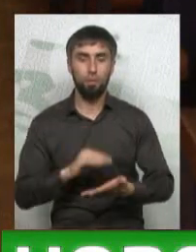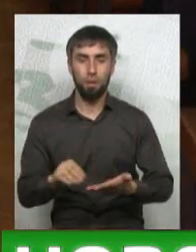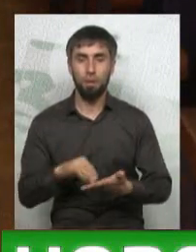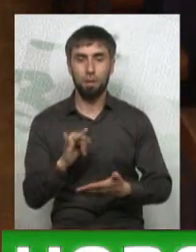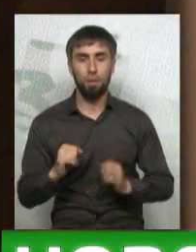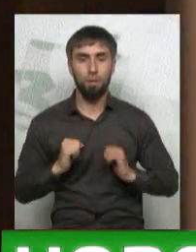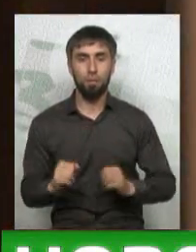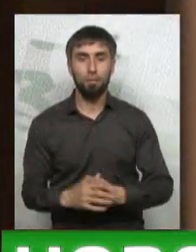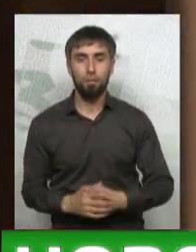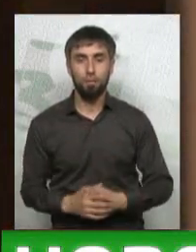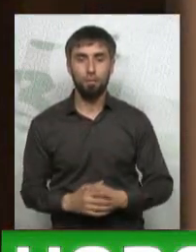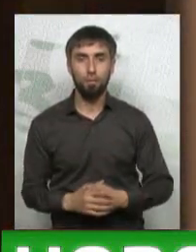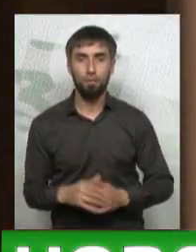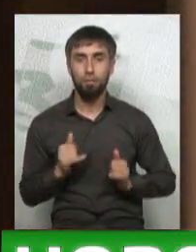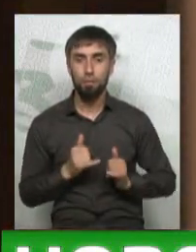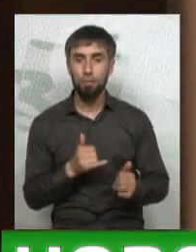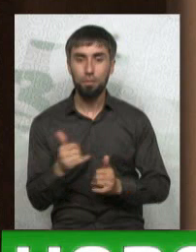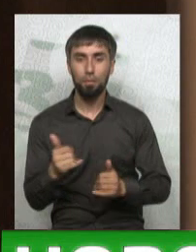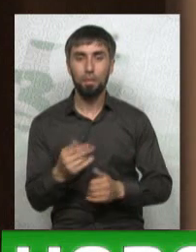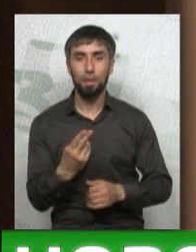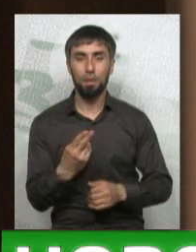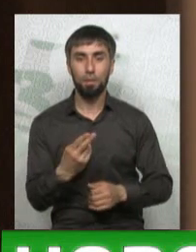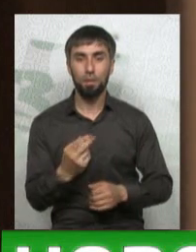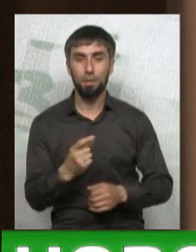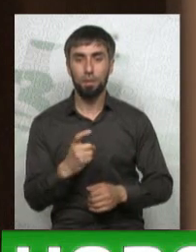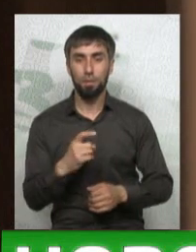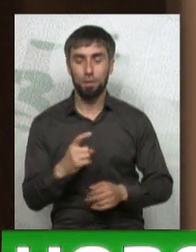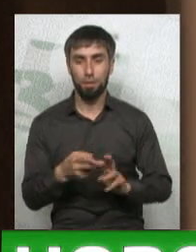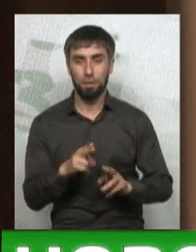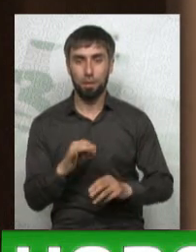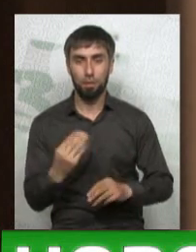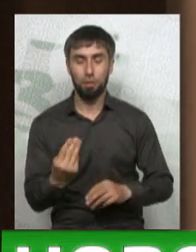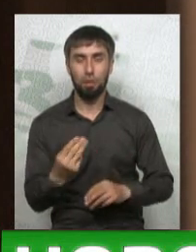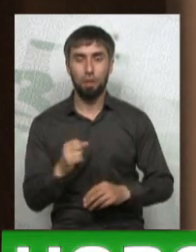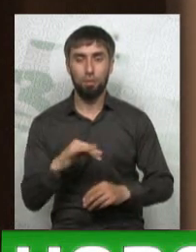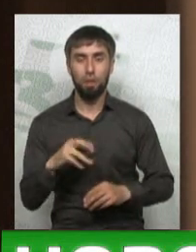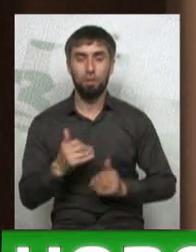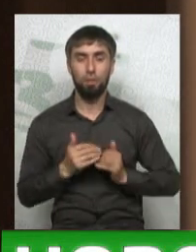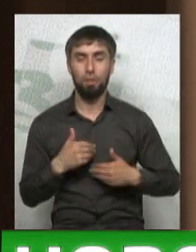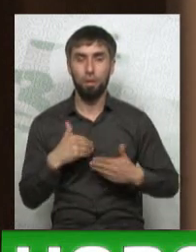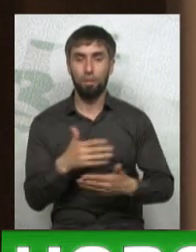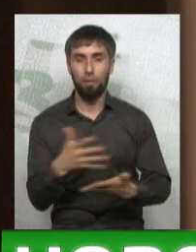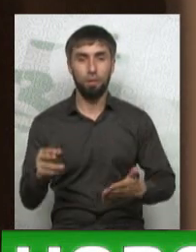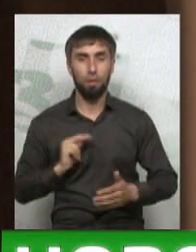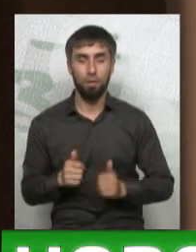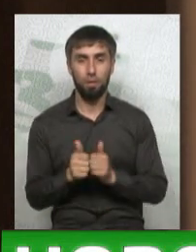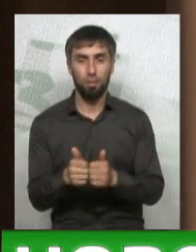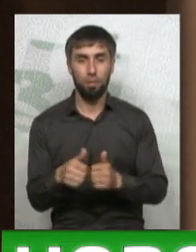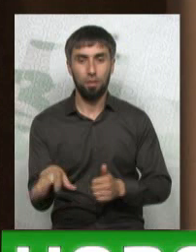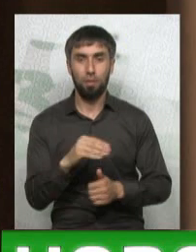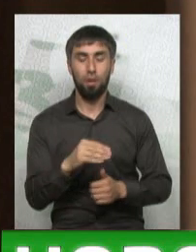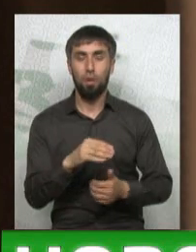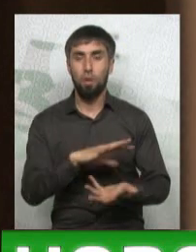и героях. Уважаемая Цейша Абдулаевна, поздравляю вас и в вашем лице весь коллектив с Общероссийским